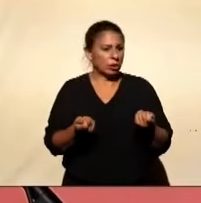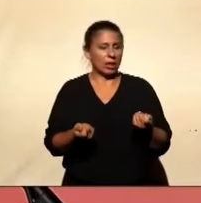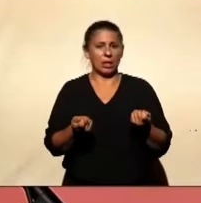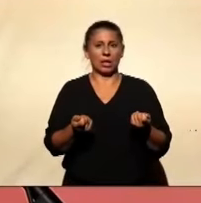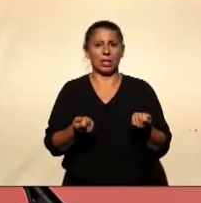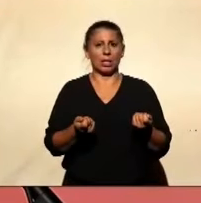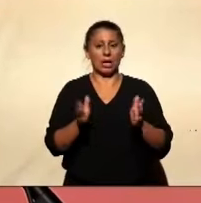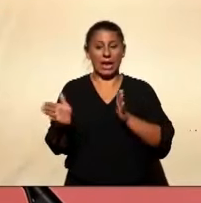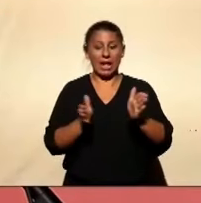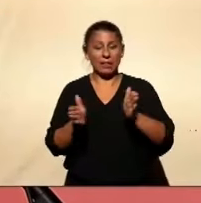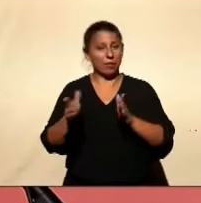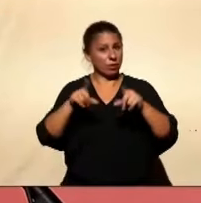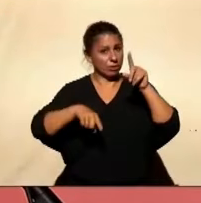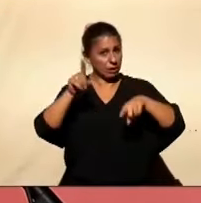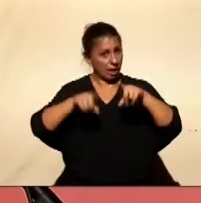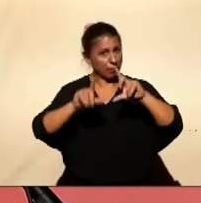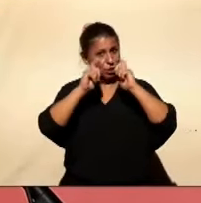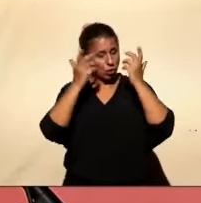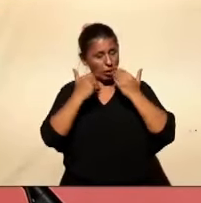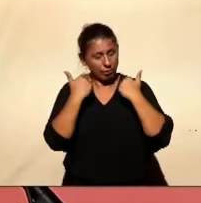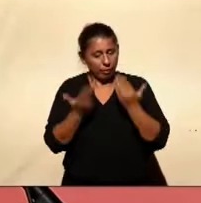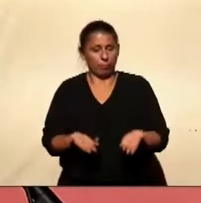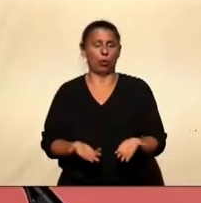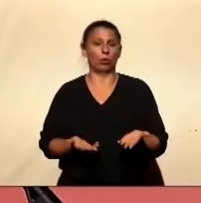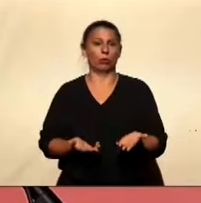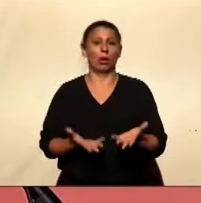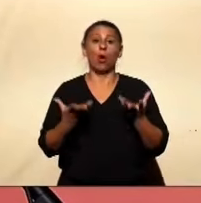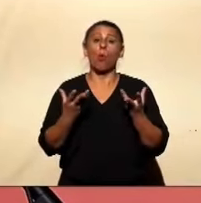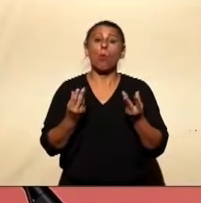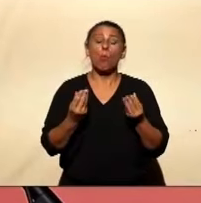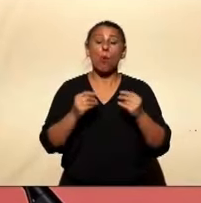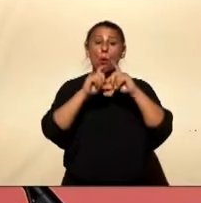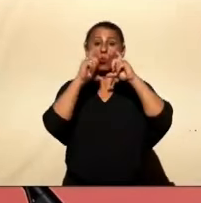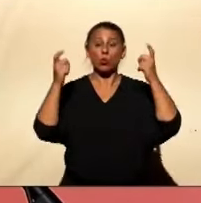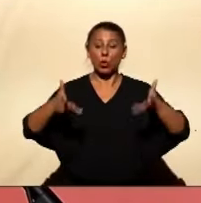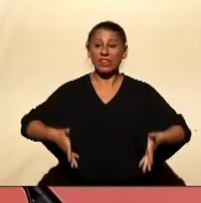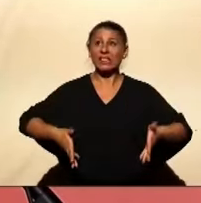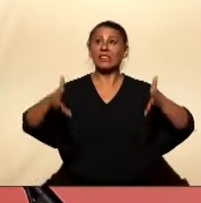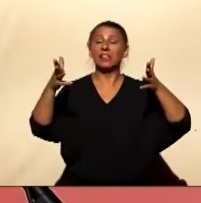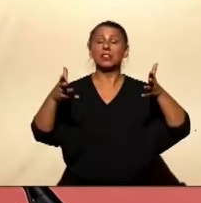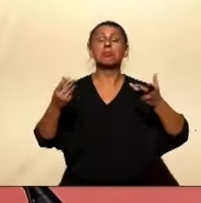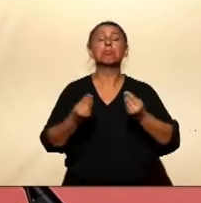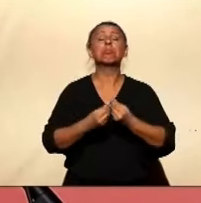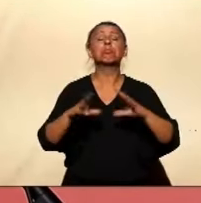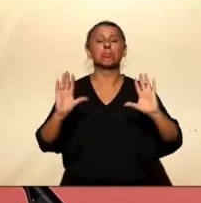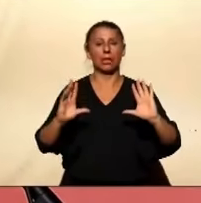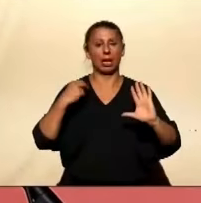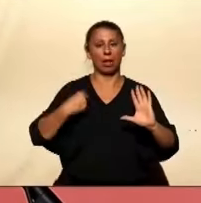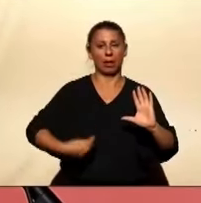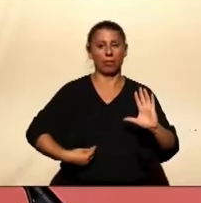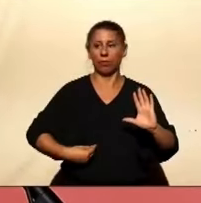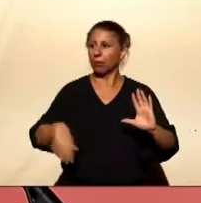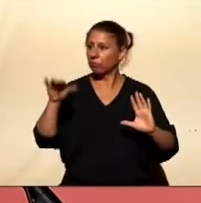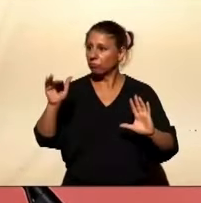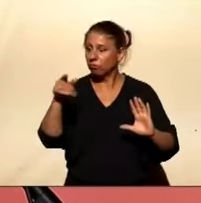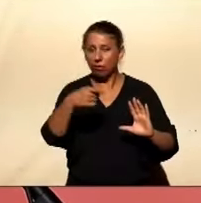πραγματοποίησης κατευθύνσεων σε ορισμένα. Πολλά από τα σχολικά κτίρια είναι ακατάλληλα, με τους δήμους να καλούνται